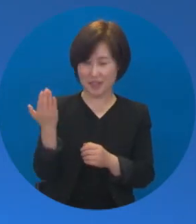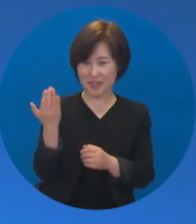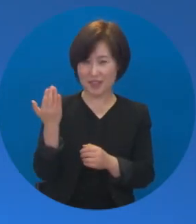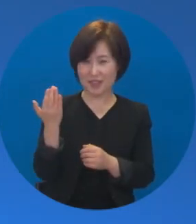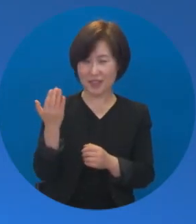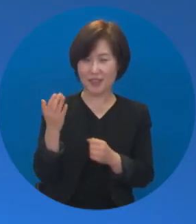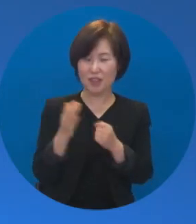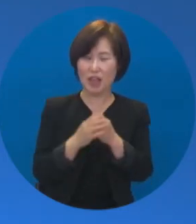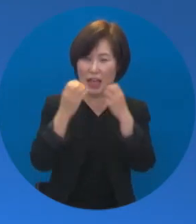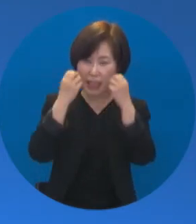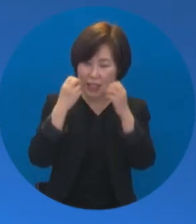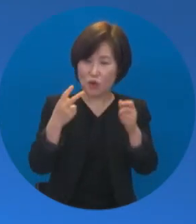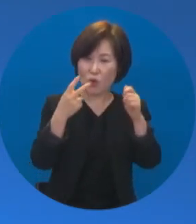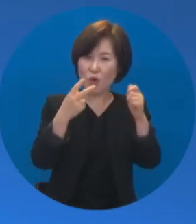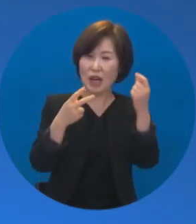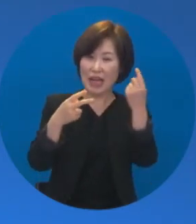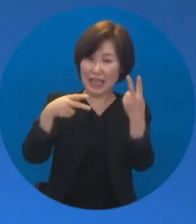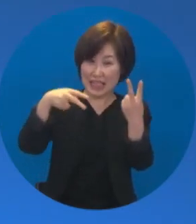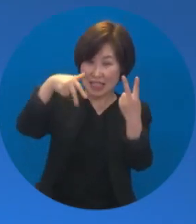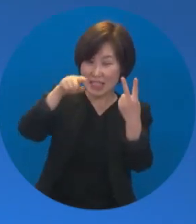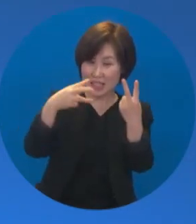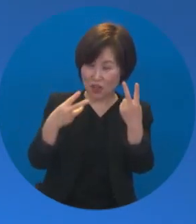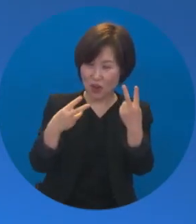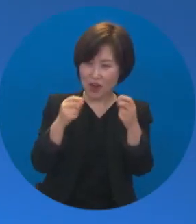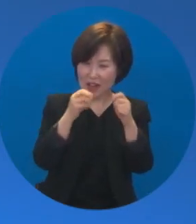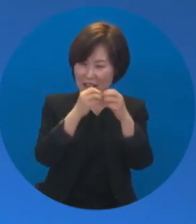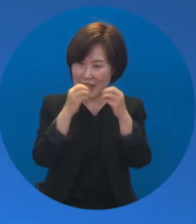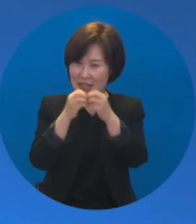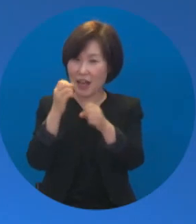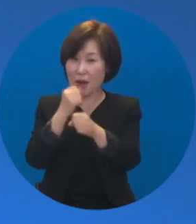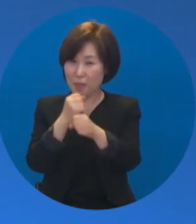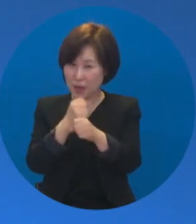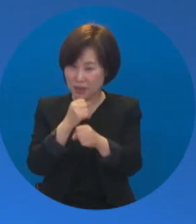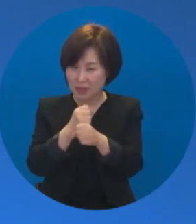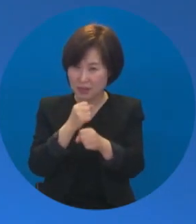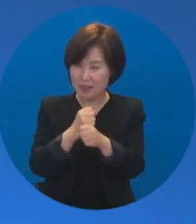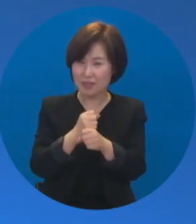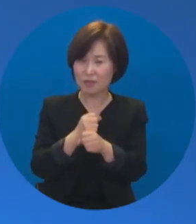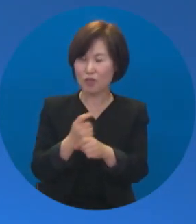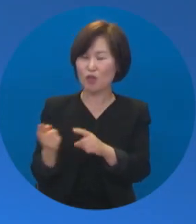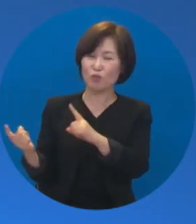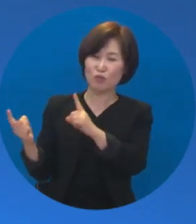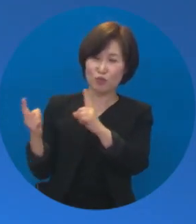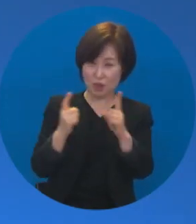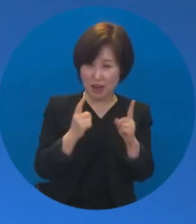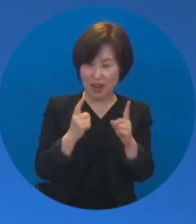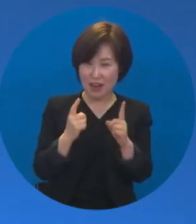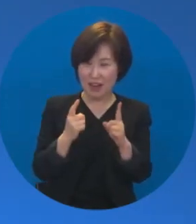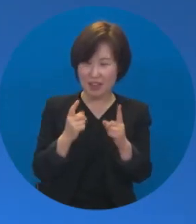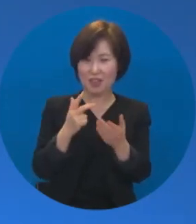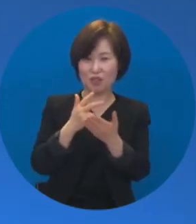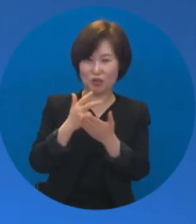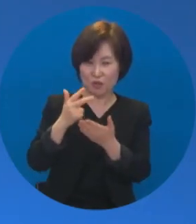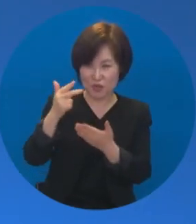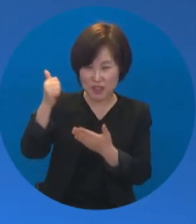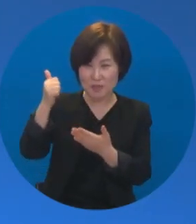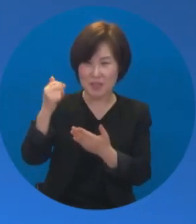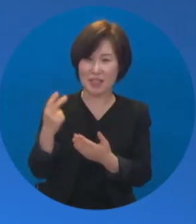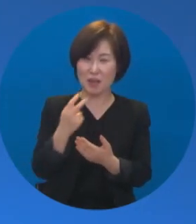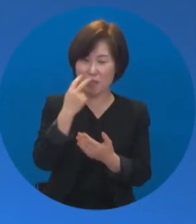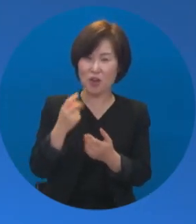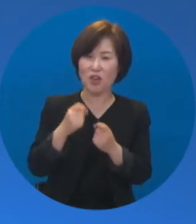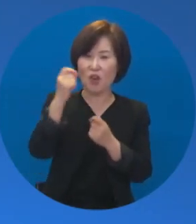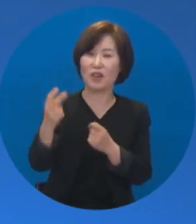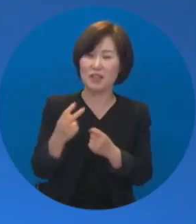가사에 부활이요 생명이신 주님 영생을 누립니다. 영생은 죽어서만 천국 가는 게 영생이